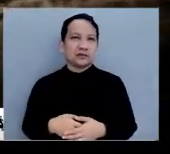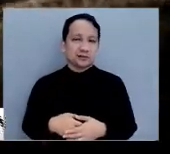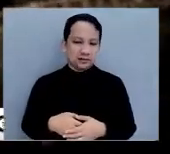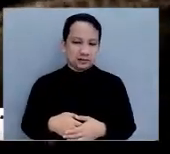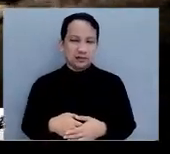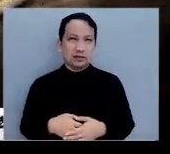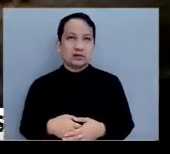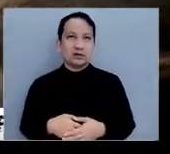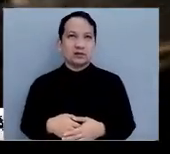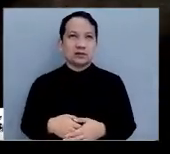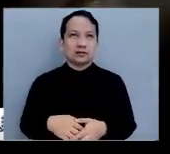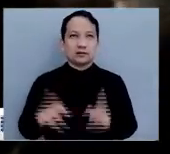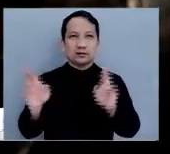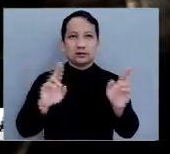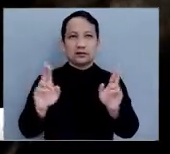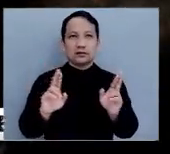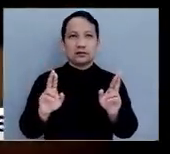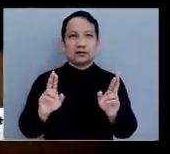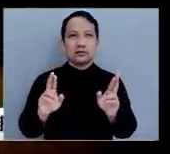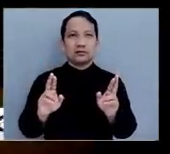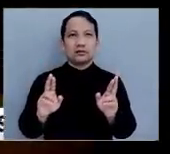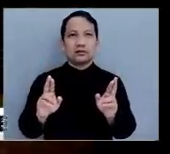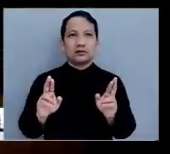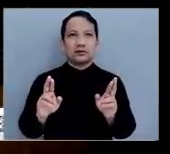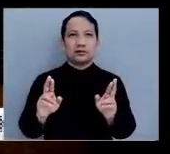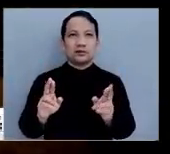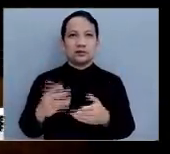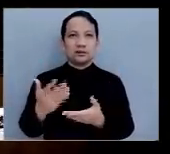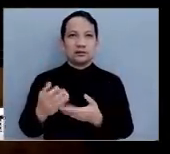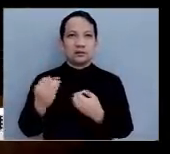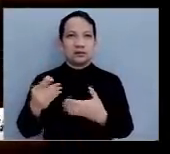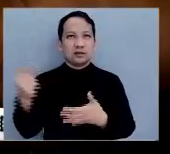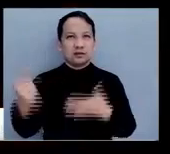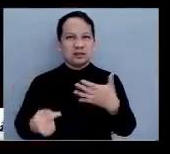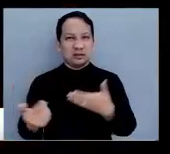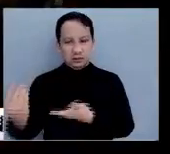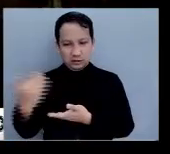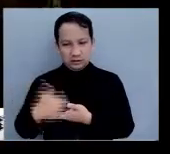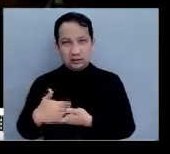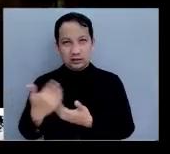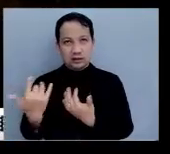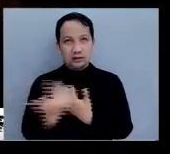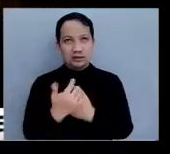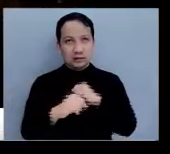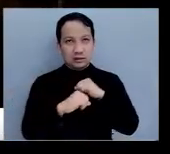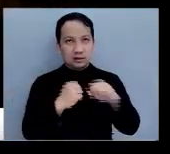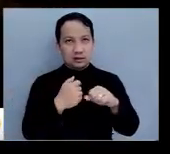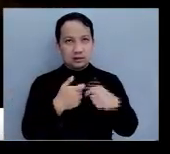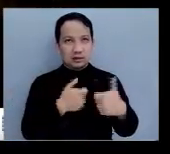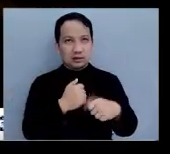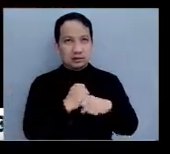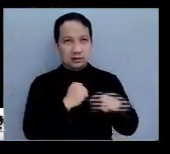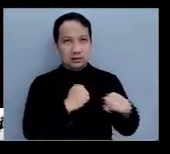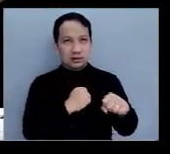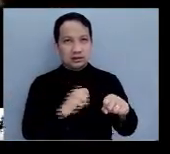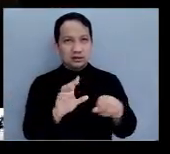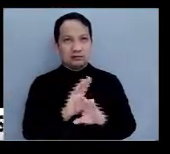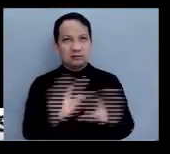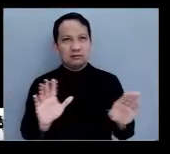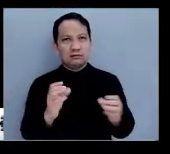Hindi pa rin daw handang pumasok sa relasyon si Abby kahit marami-raming umaaligid. Bukod daw kasi sa napakarami